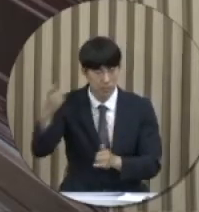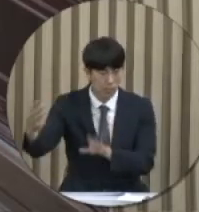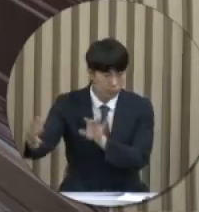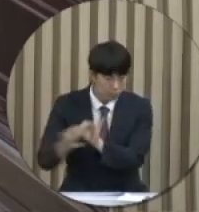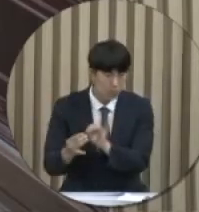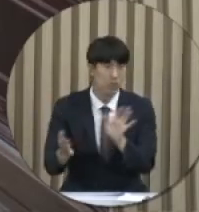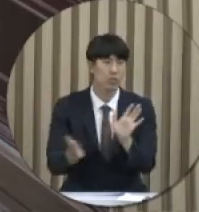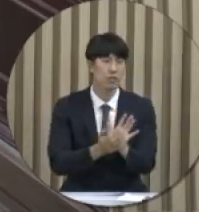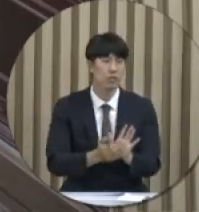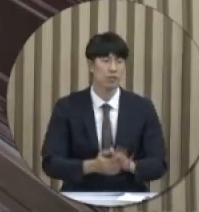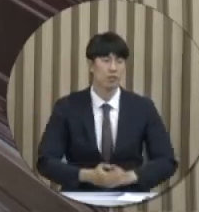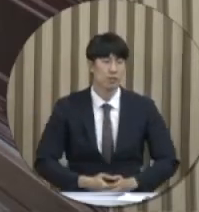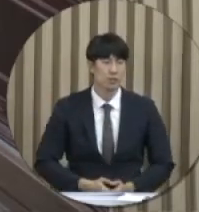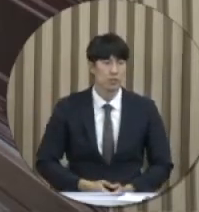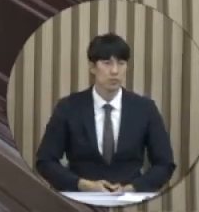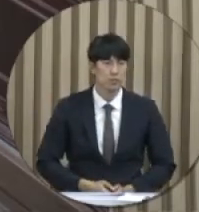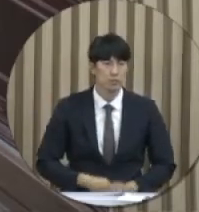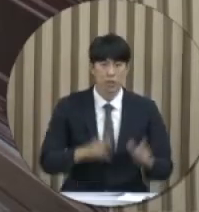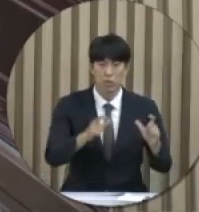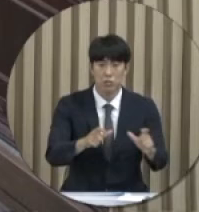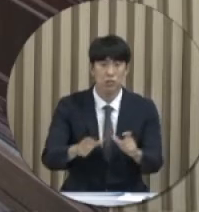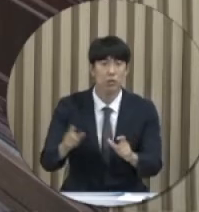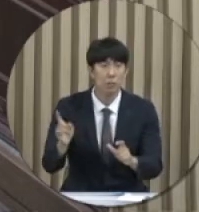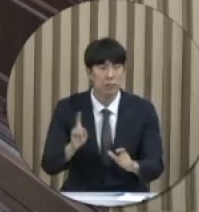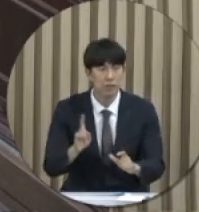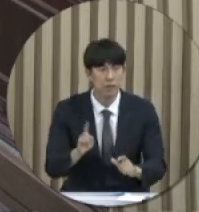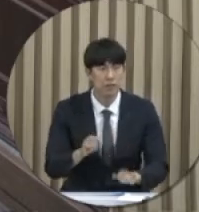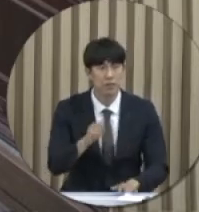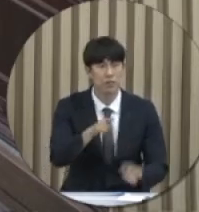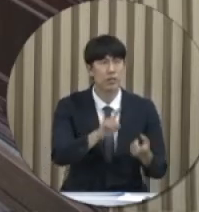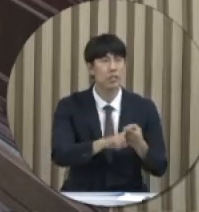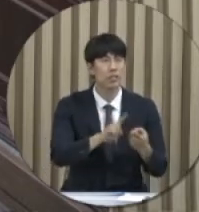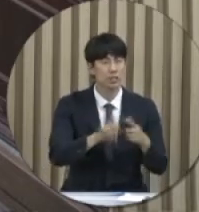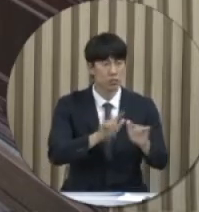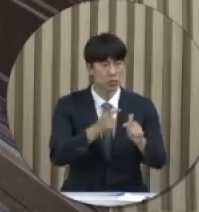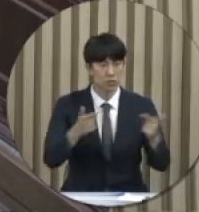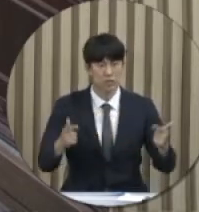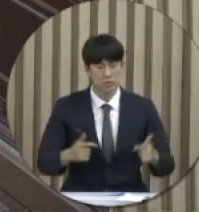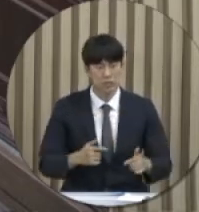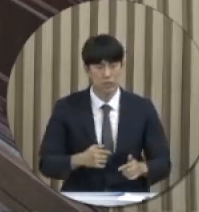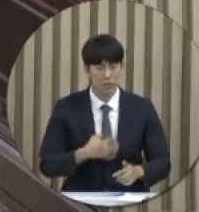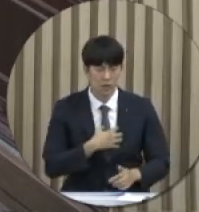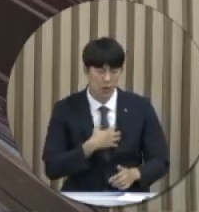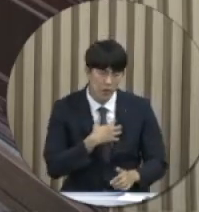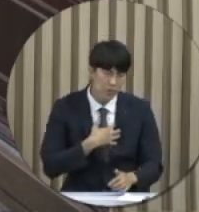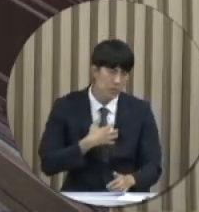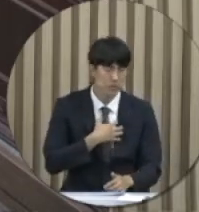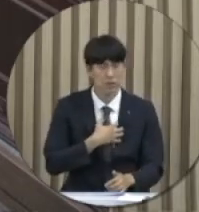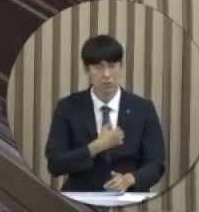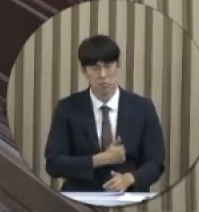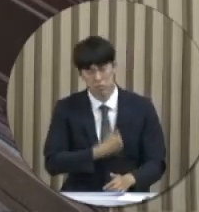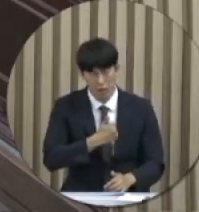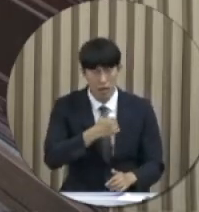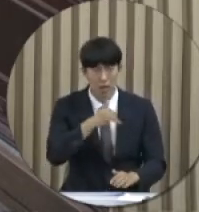알고요. 있었고요. 일부 지역에서는 그거에 대한 여러 가지 우려라든지 반발하는 그런